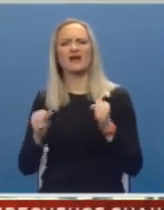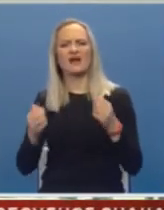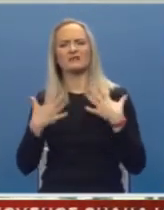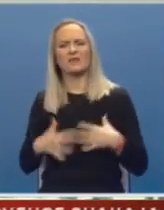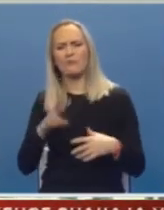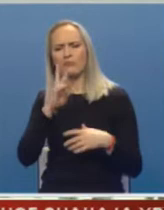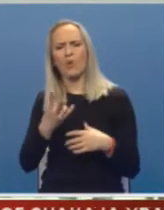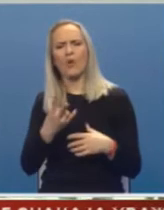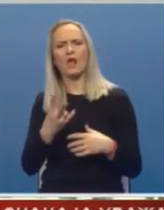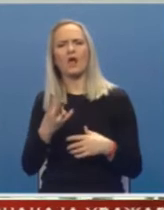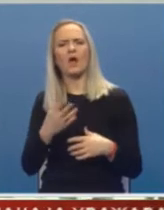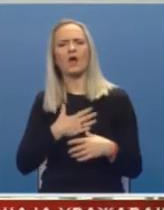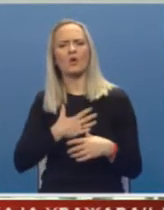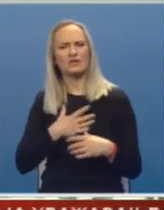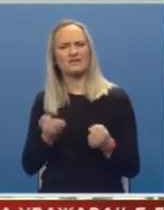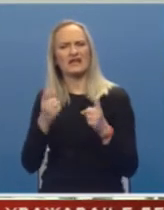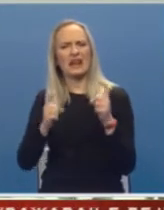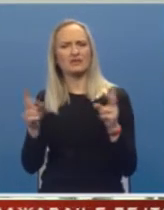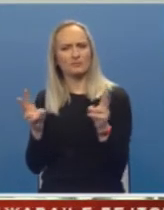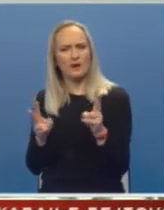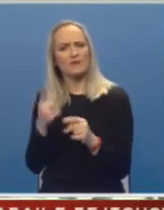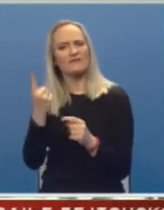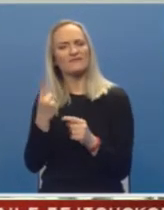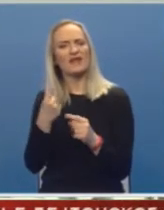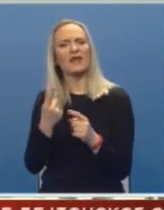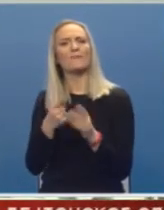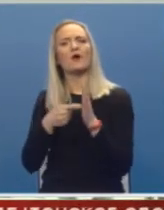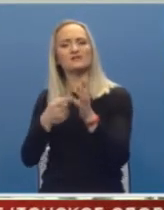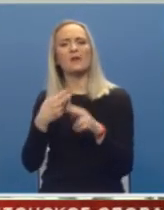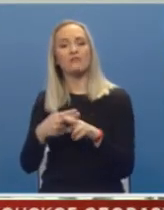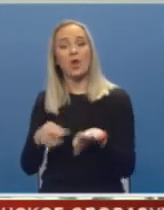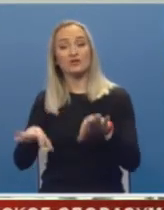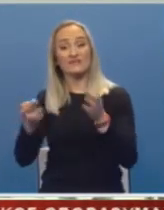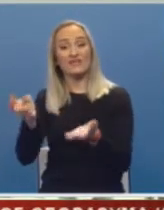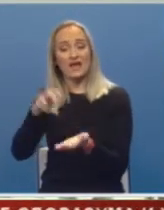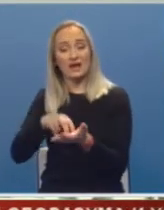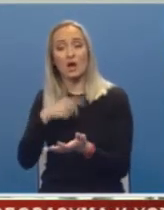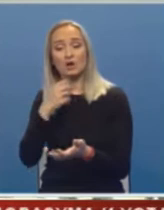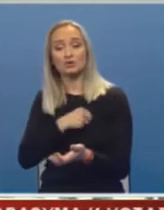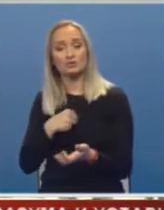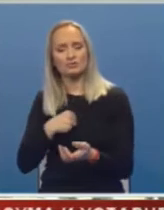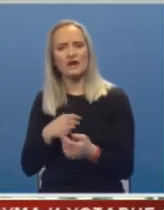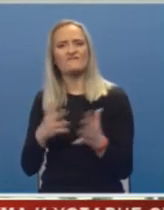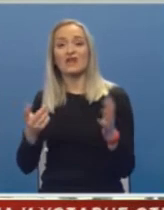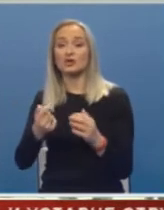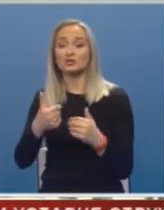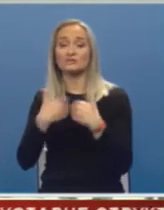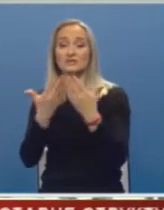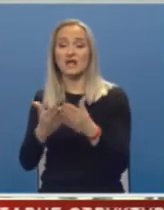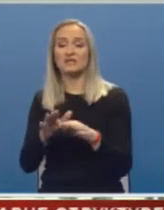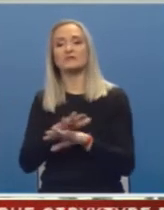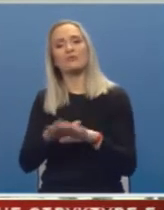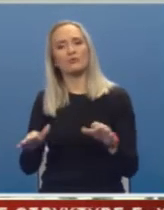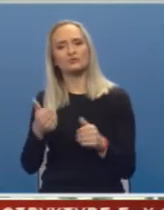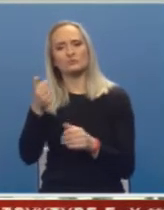bol u grudnom košu, prvi su simptomi bolesti. Otkrivanje u ranom stadijumu, kažu ljekari, daje velike šanse za potpuno